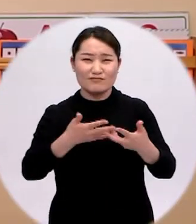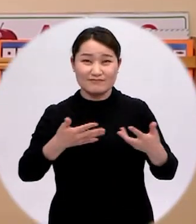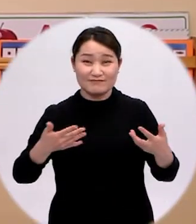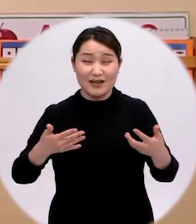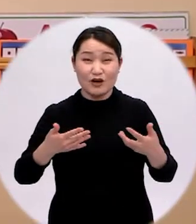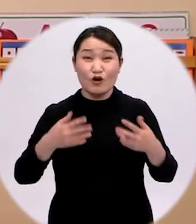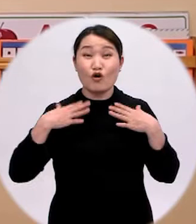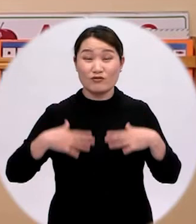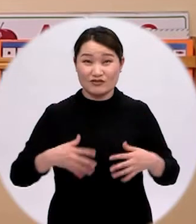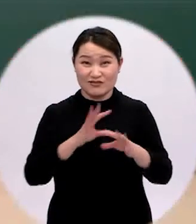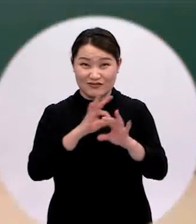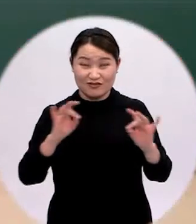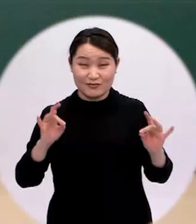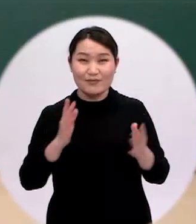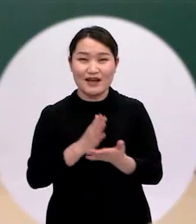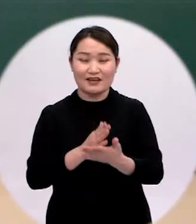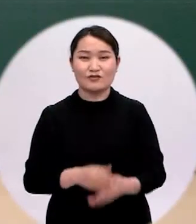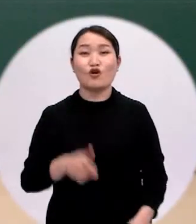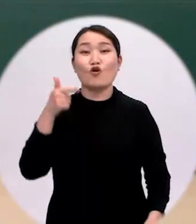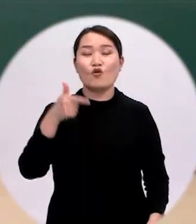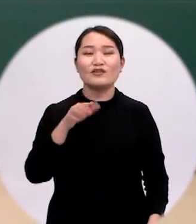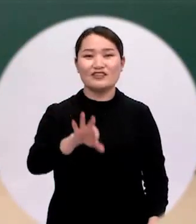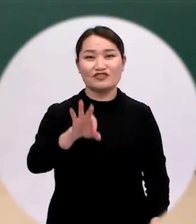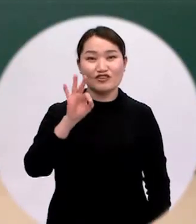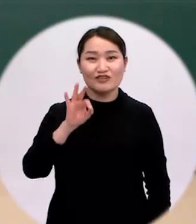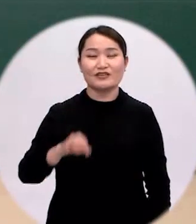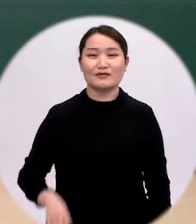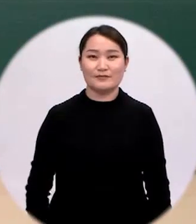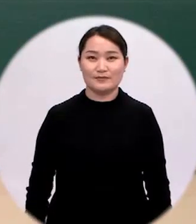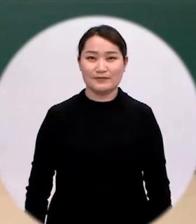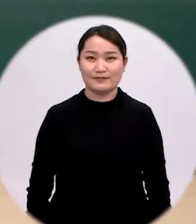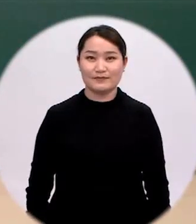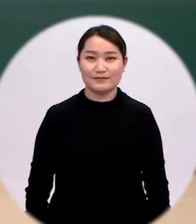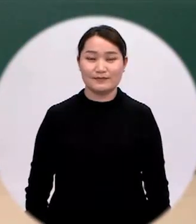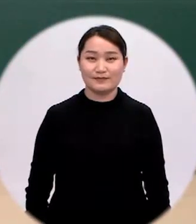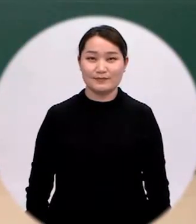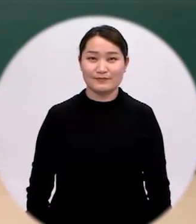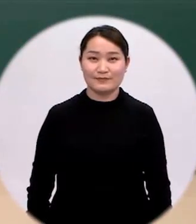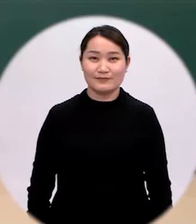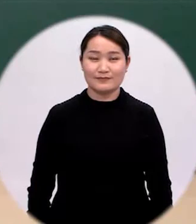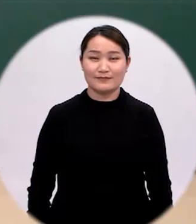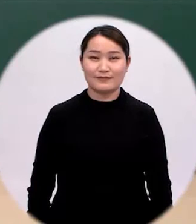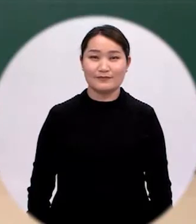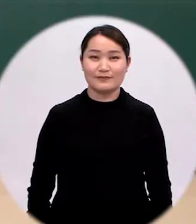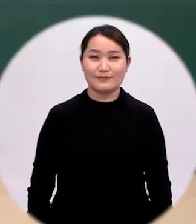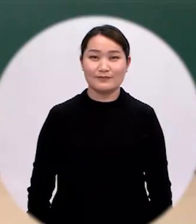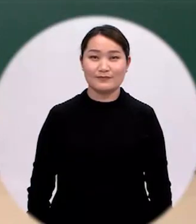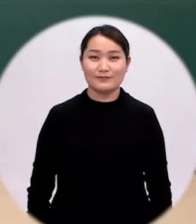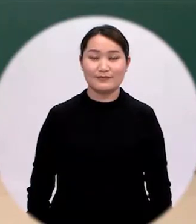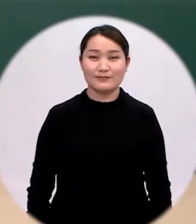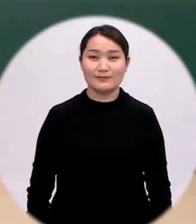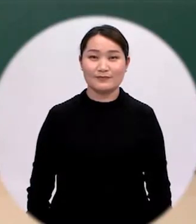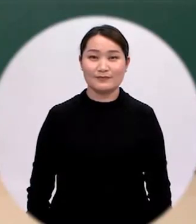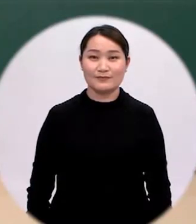гутлыг сонгоод эрэлцээ. Багш нь энд та нарын өмсдөг гутлуудын зургийг сонгож байрлуулсан байгаа.